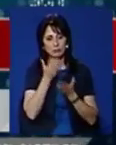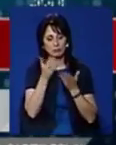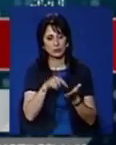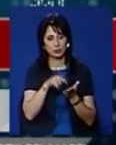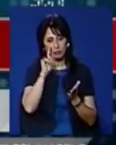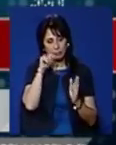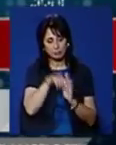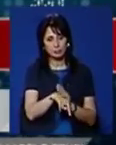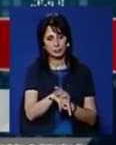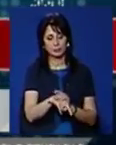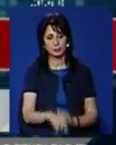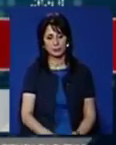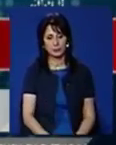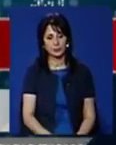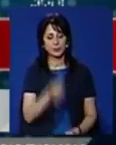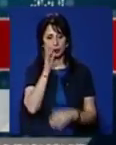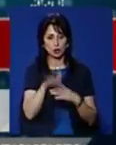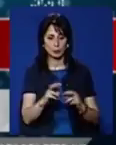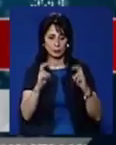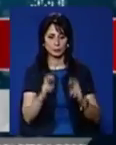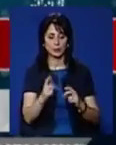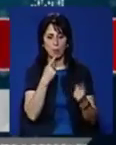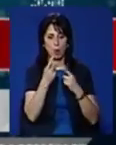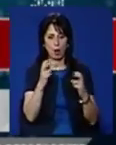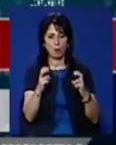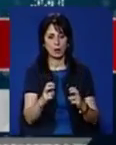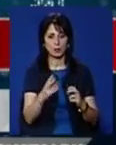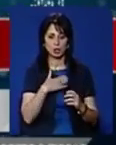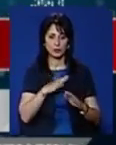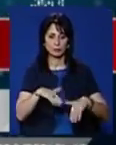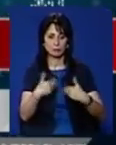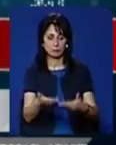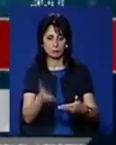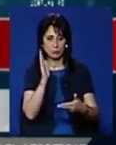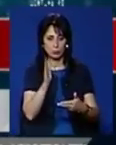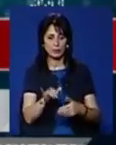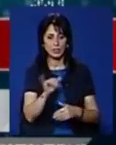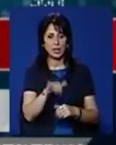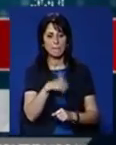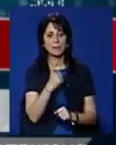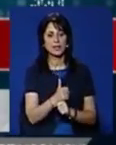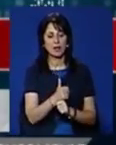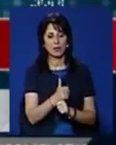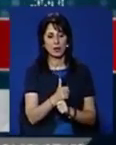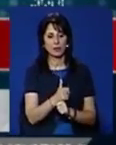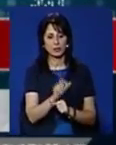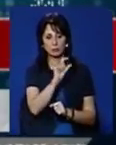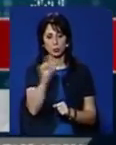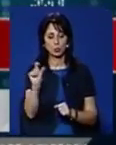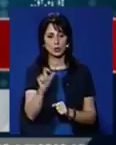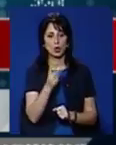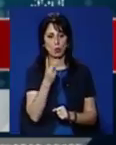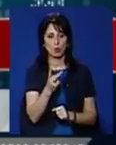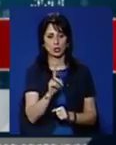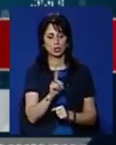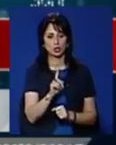შესწავლის პროცესს და მაშინ დაგეძლოთ მომავალში მაგდა ჩვენი შეთავაზება გვექნება, სადაც მთავარი პუნქტი არის ორი,